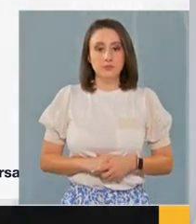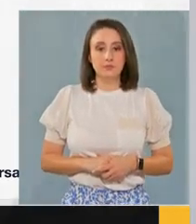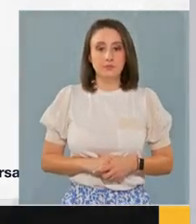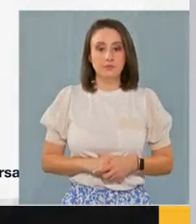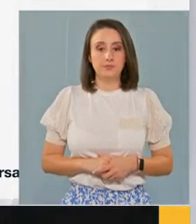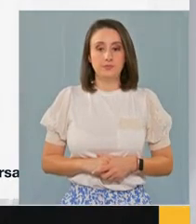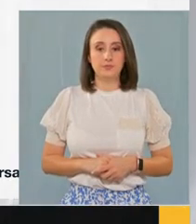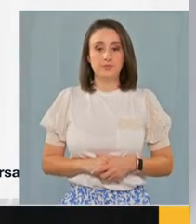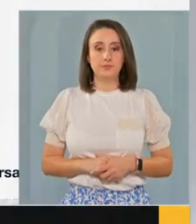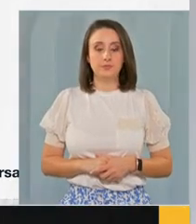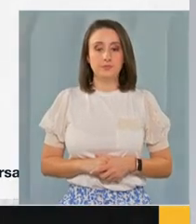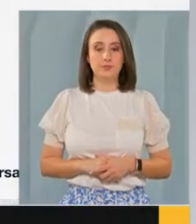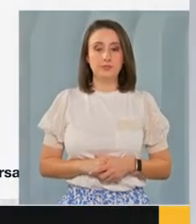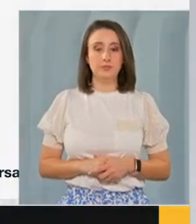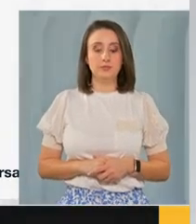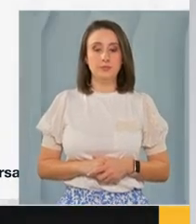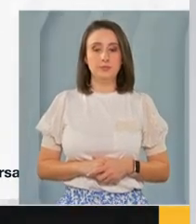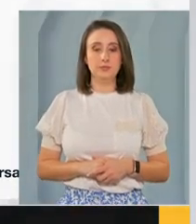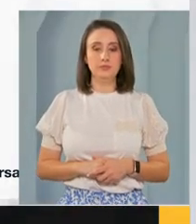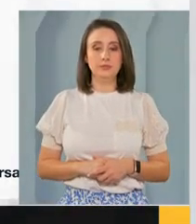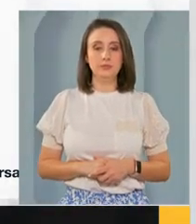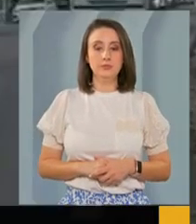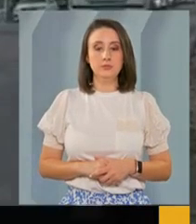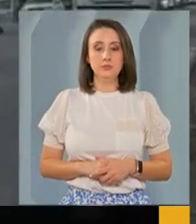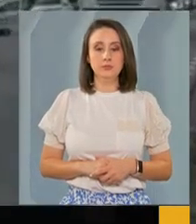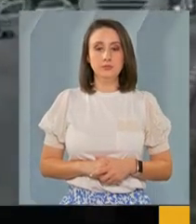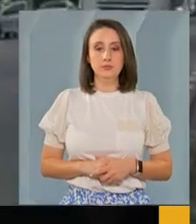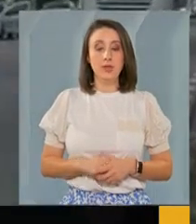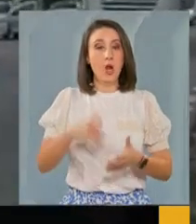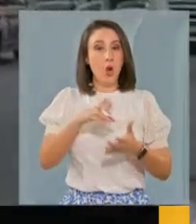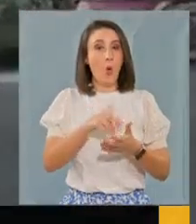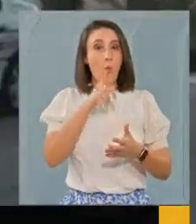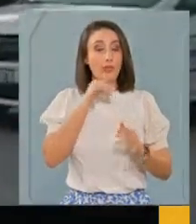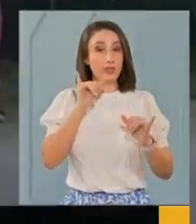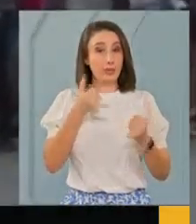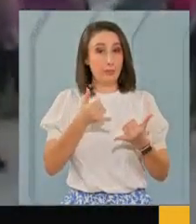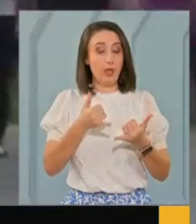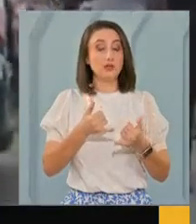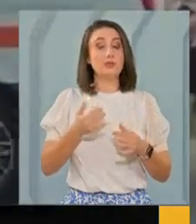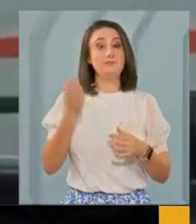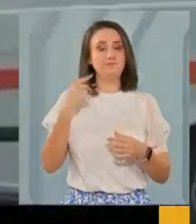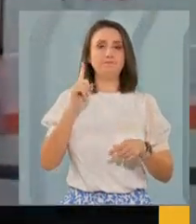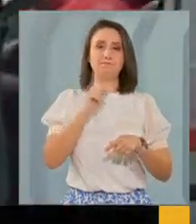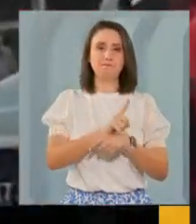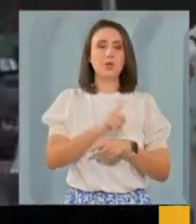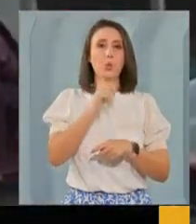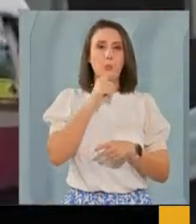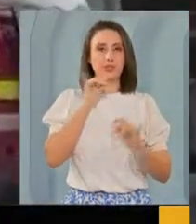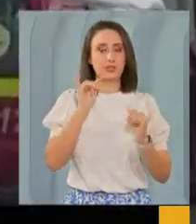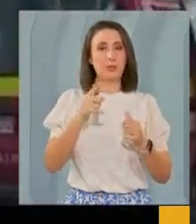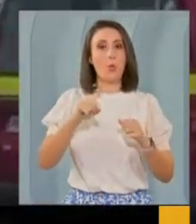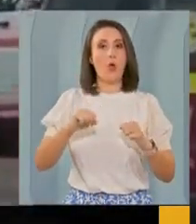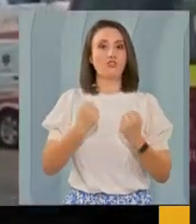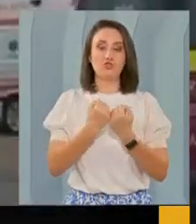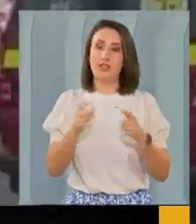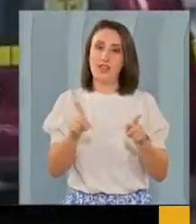echipajele de prim ajutor, au transmis reprezentanții ISU Dâmbovița. Locul în care s-a întâmplat incidentul este același în care a avut loc un